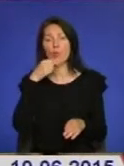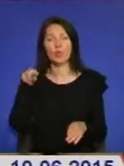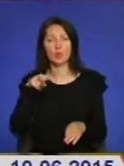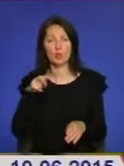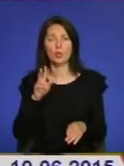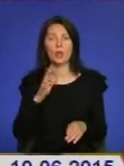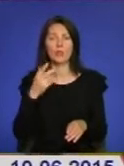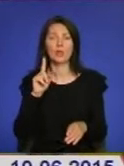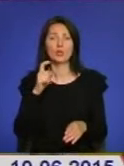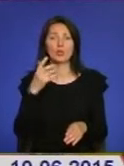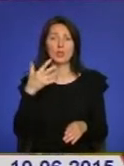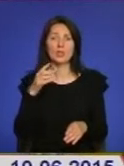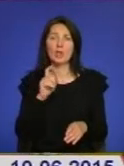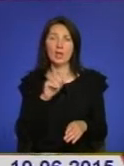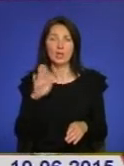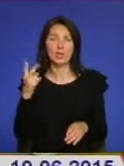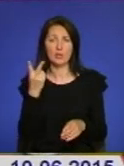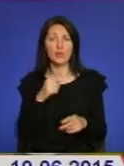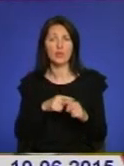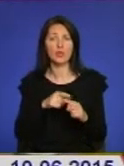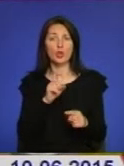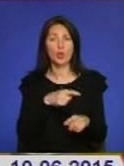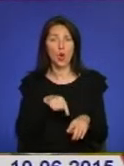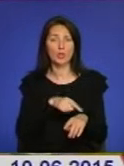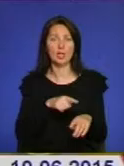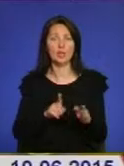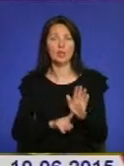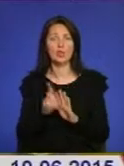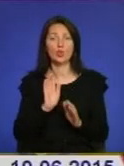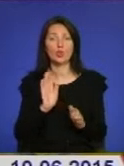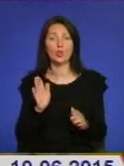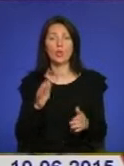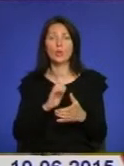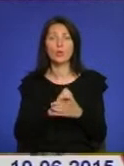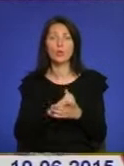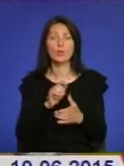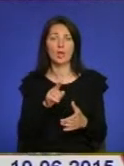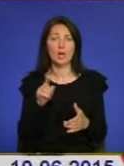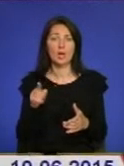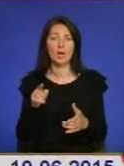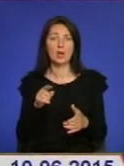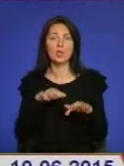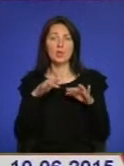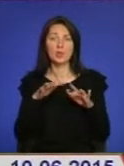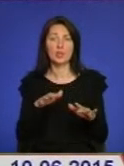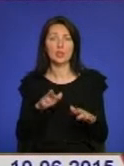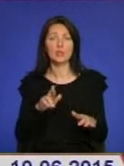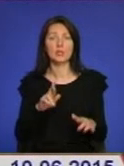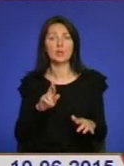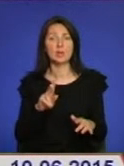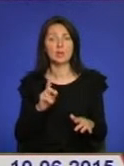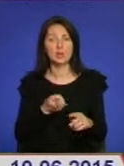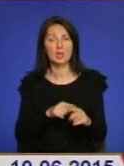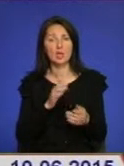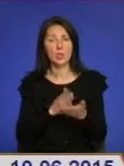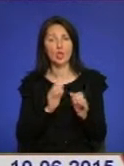150 хвилин, тобто 2,5 години. Спочатку ми з ними будемо ознайомлювати їх із самою процесією, тобто які вони мають права, які